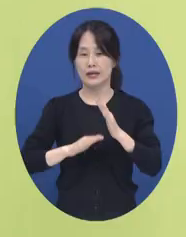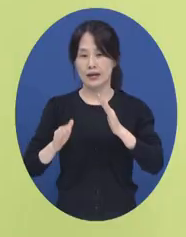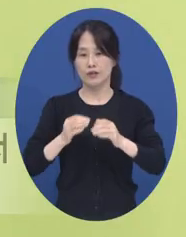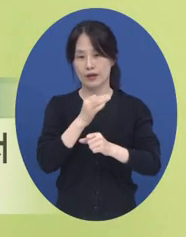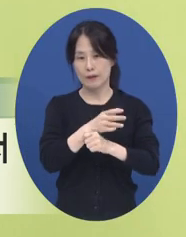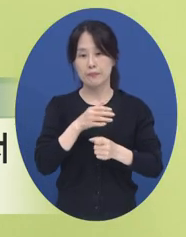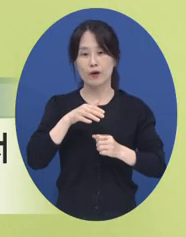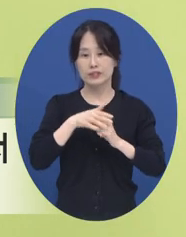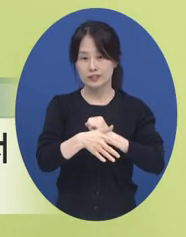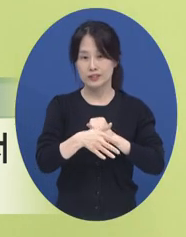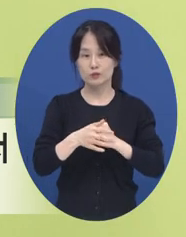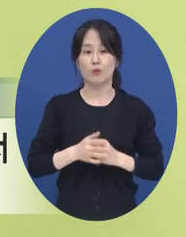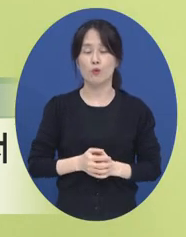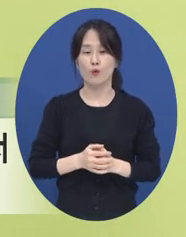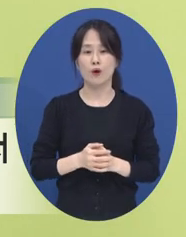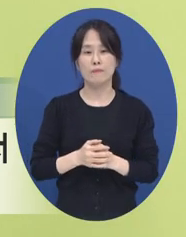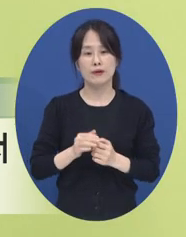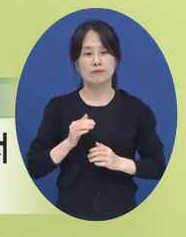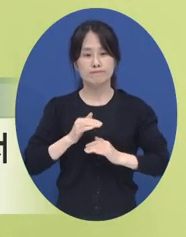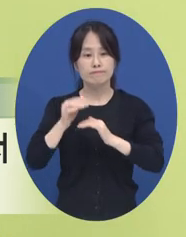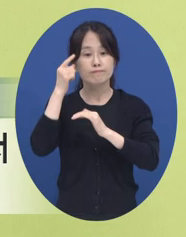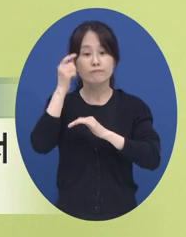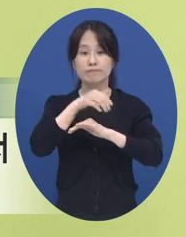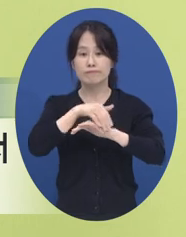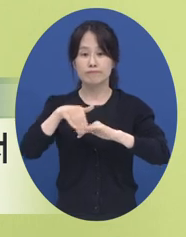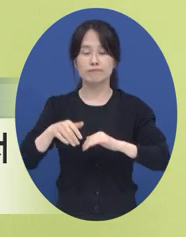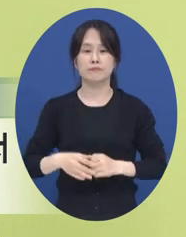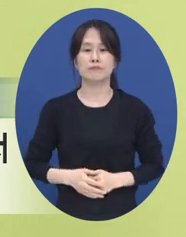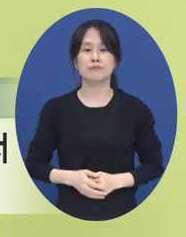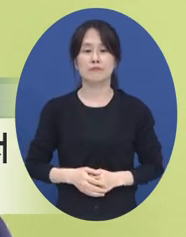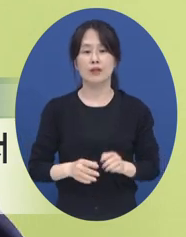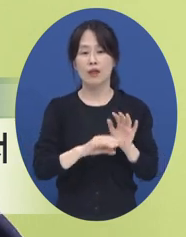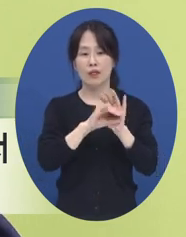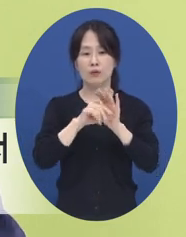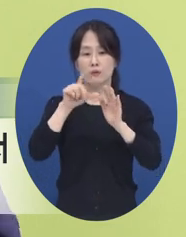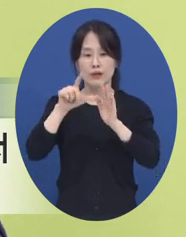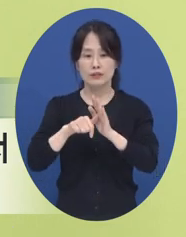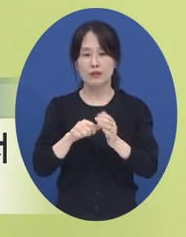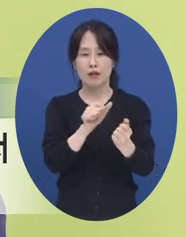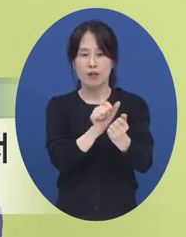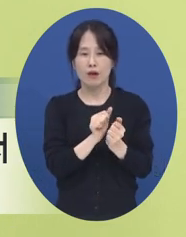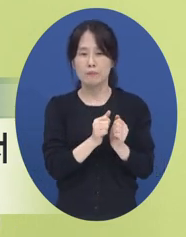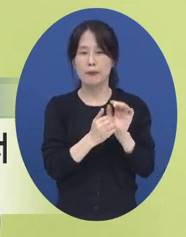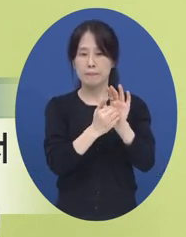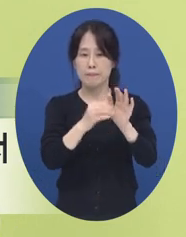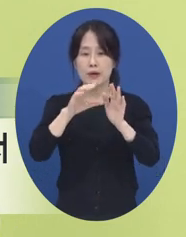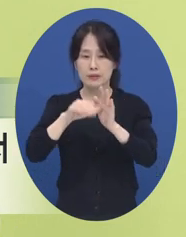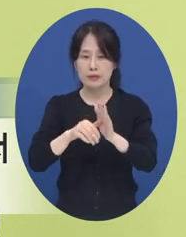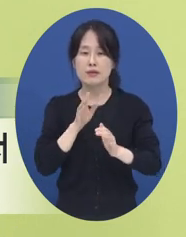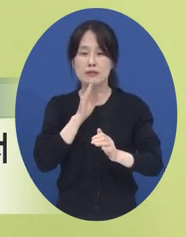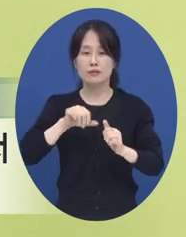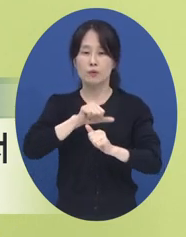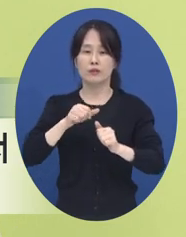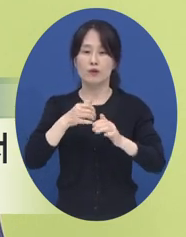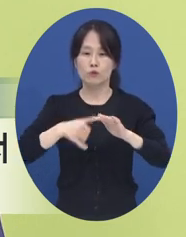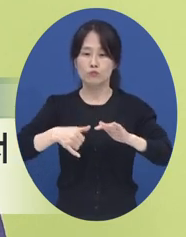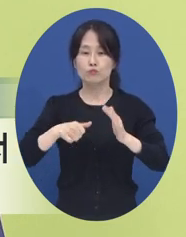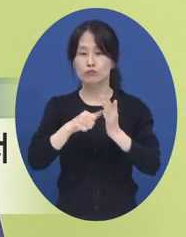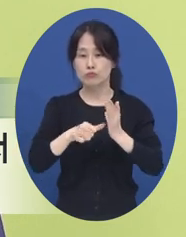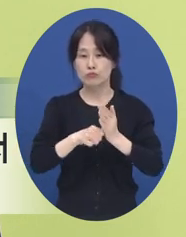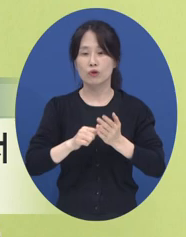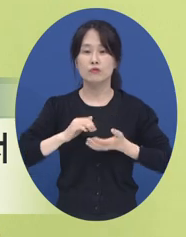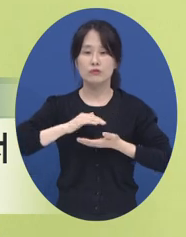코로나 시대의 감염병 시대의 채 환경 농산물의 유통 구조를 새롭게 혁신 하면서 어떤 미래에